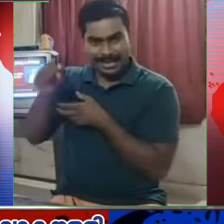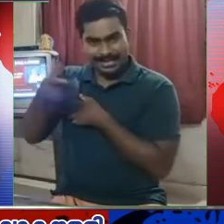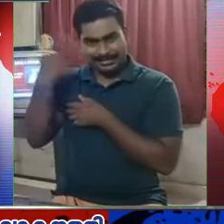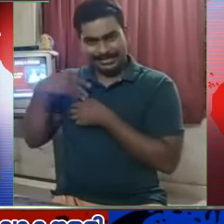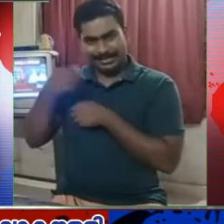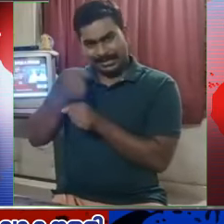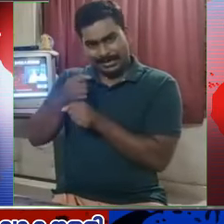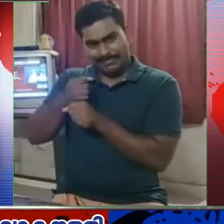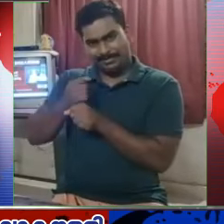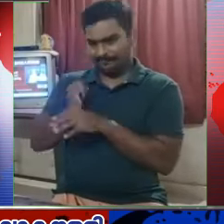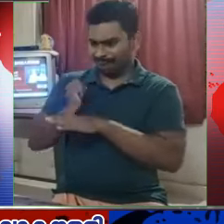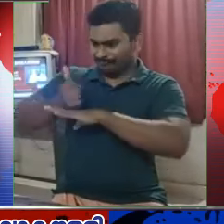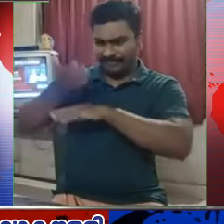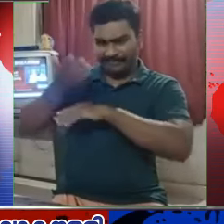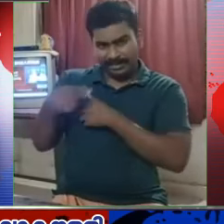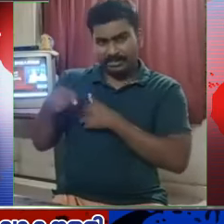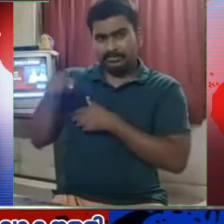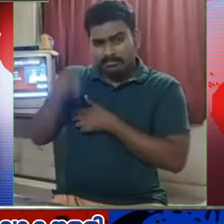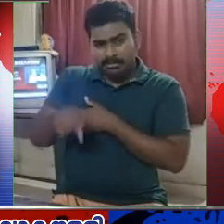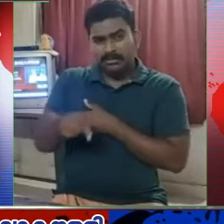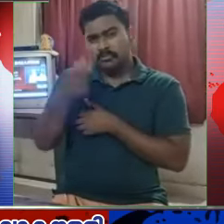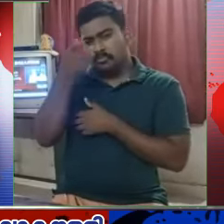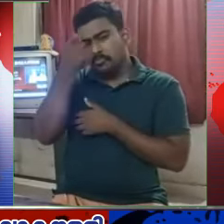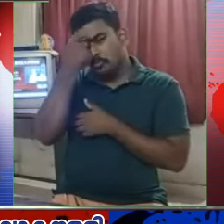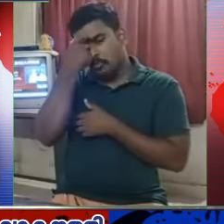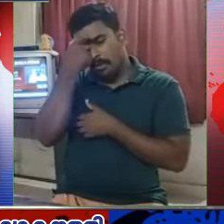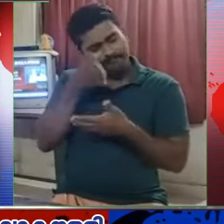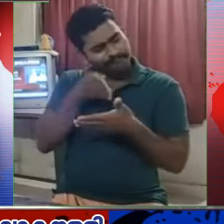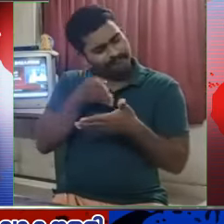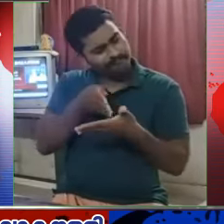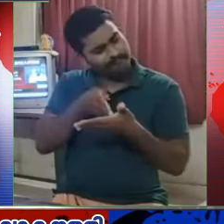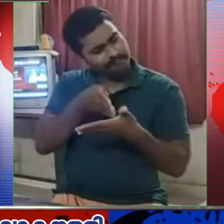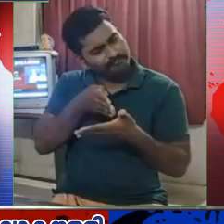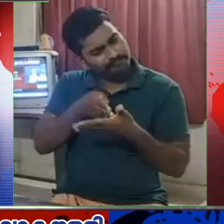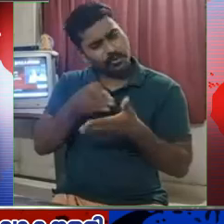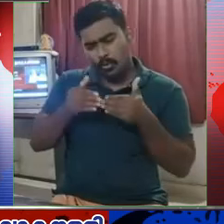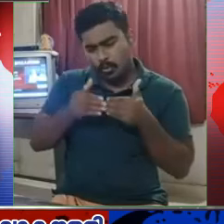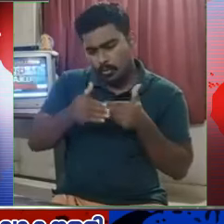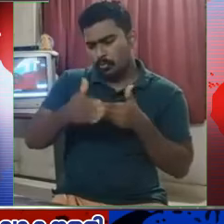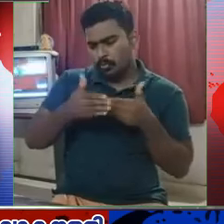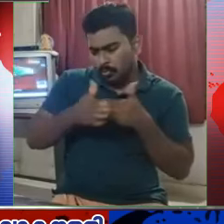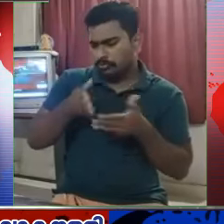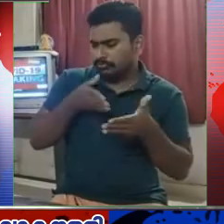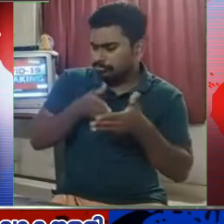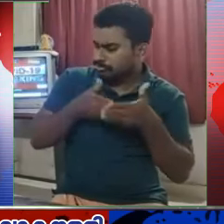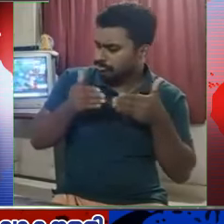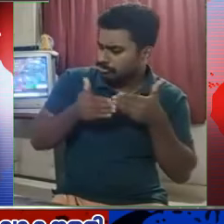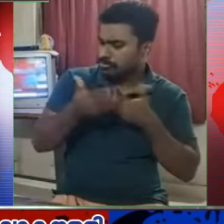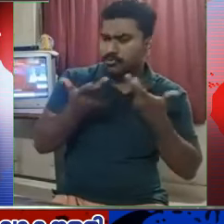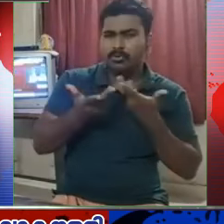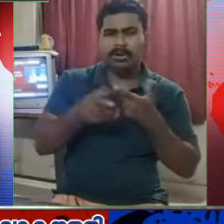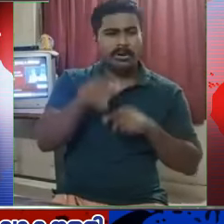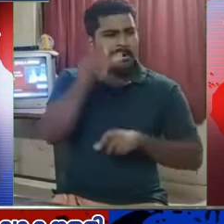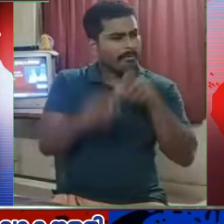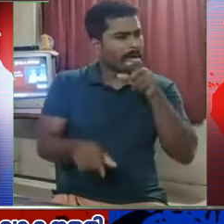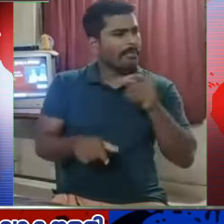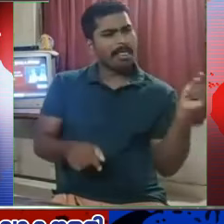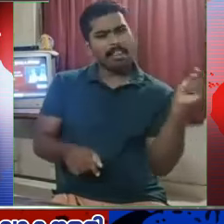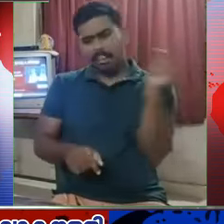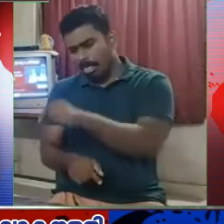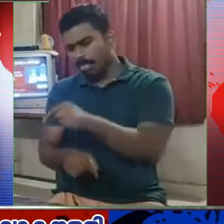ആ പ്രദേശത്തുള്ളവരെ സംരക്ഷിക്കുന്നതിന് പ്രത്യേകം ശ്രദ്ധിക്കണമെന്ന് ബന്ധപ്പെട്ടവർക്ക് നിർദ്ദേശം